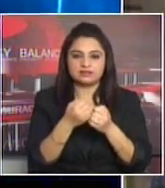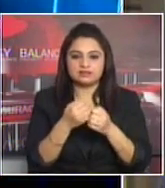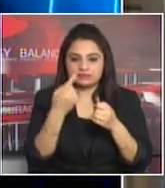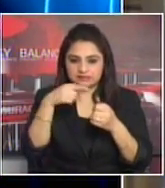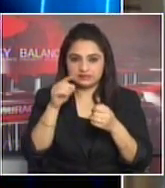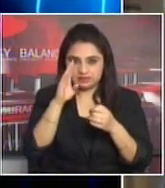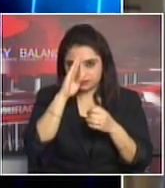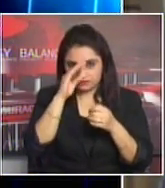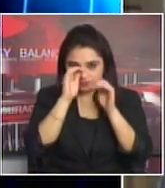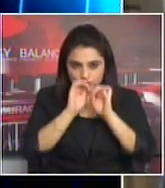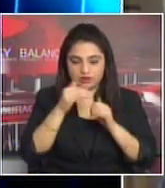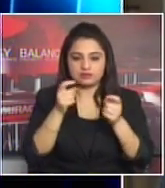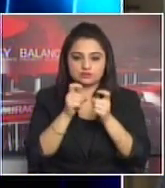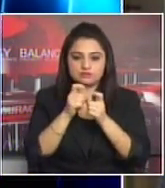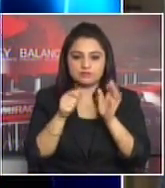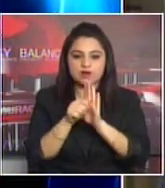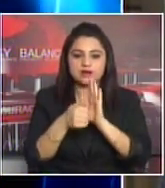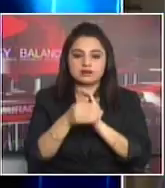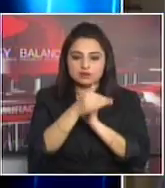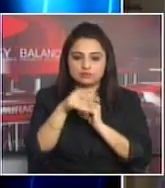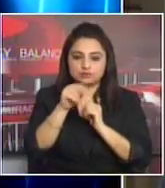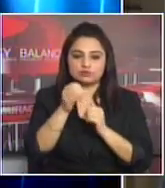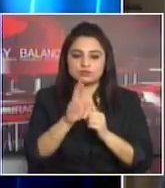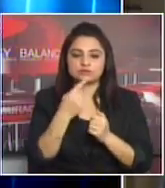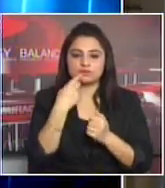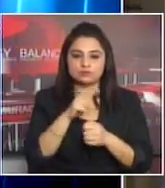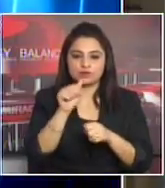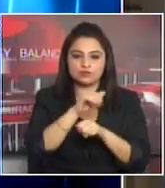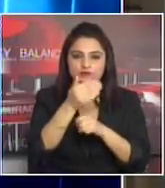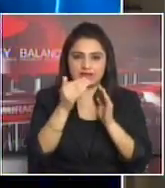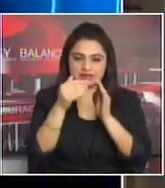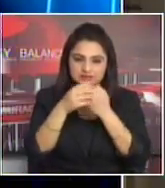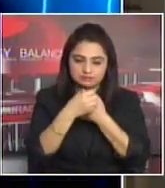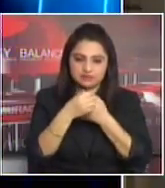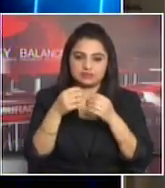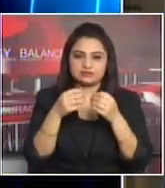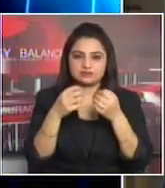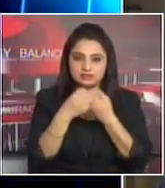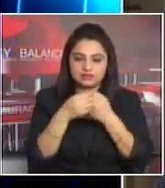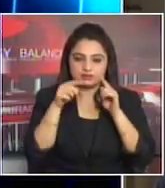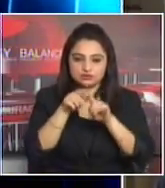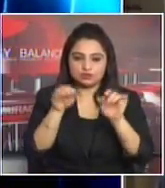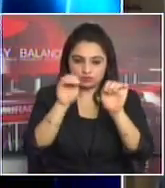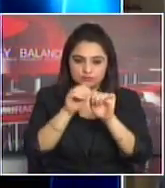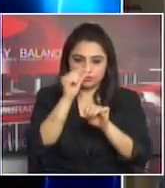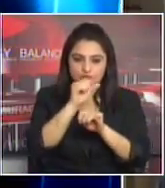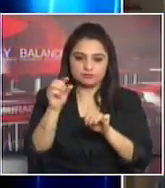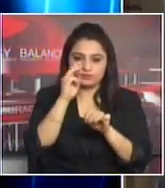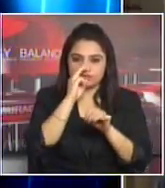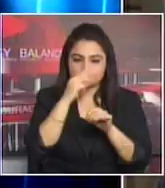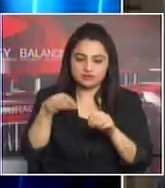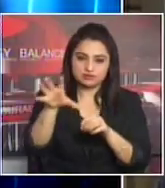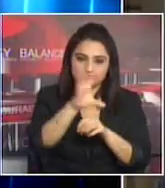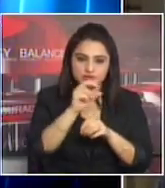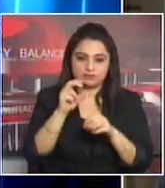सरोकारलाई छलफलमा लैजान सक्नुपर्ने बताउनुभयो। उहाँले छिमेकी मुलुकसँगको सम्बन्धको विषयमा